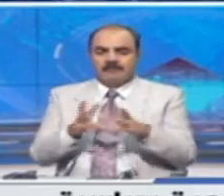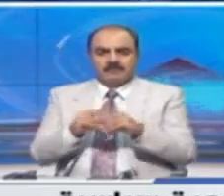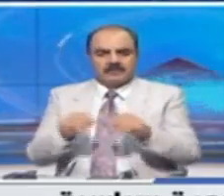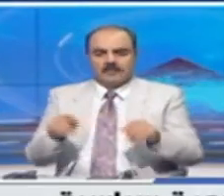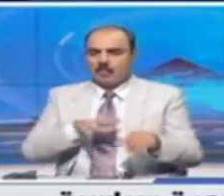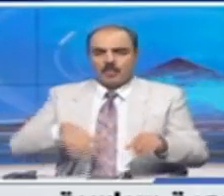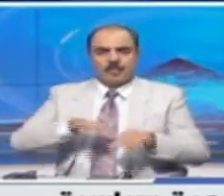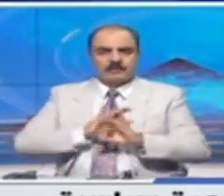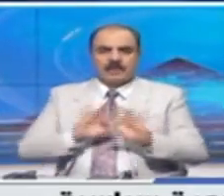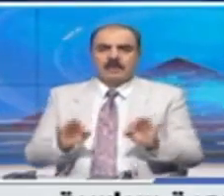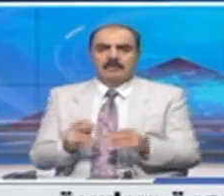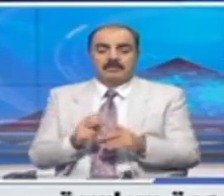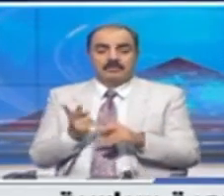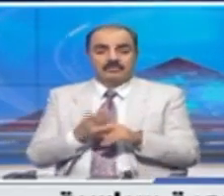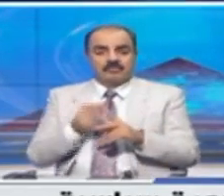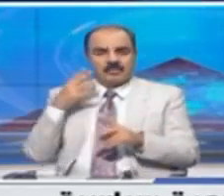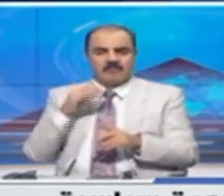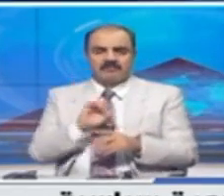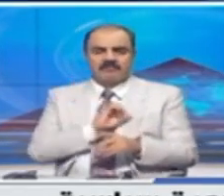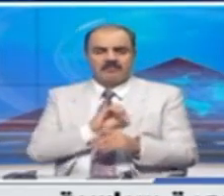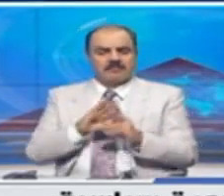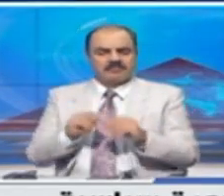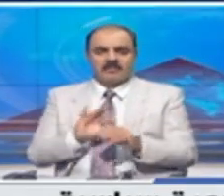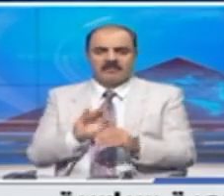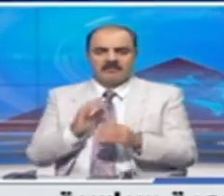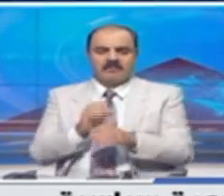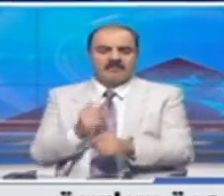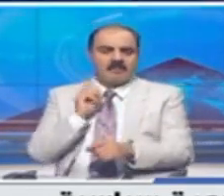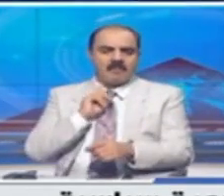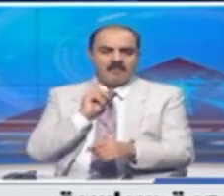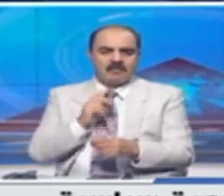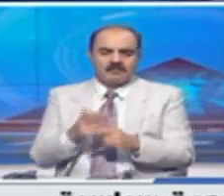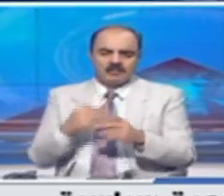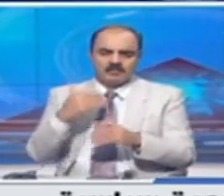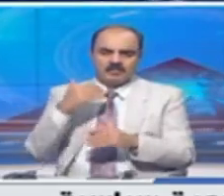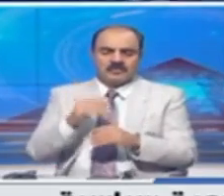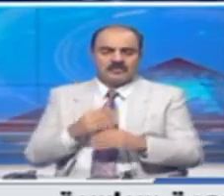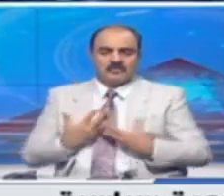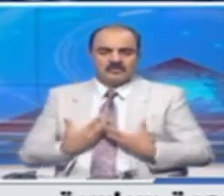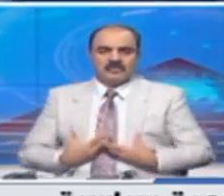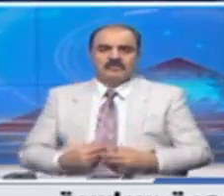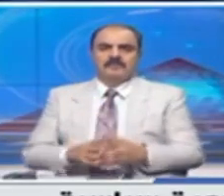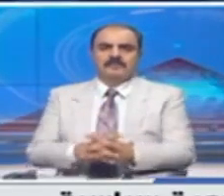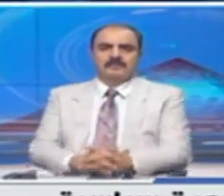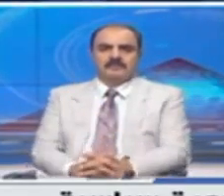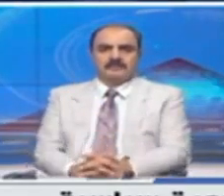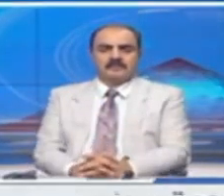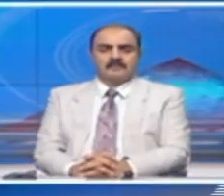سياسية شاملة تصون مقدرات الشعب الليبي وتلبي تطلعاته في الاستقرار والنماء.